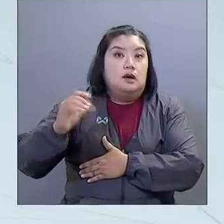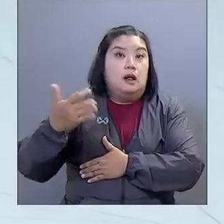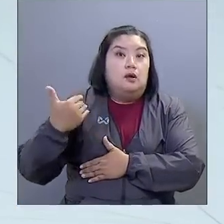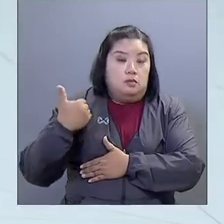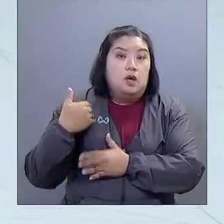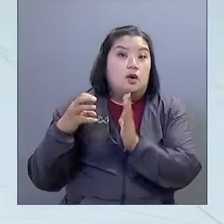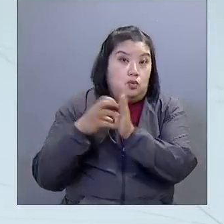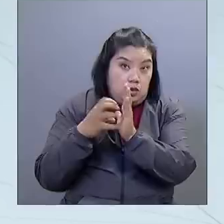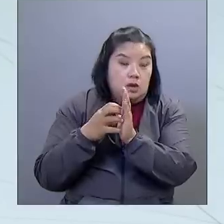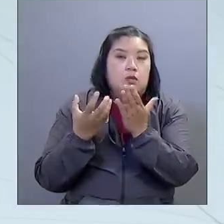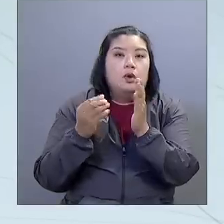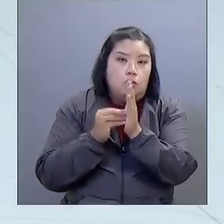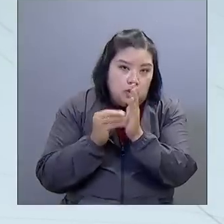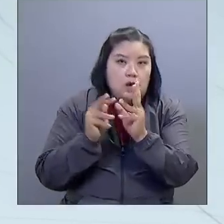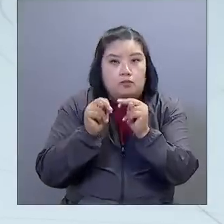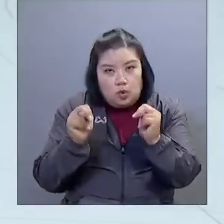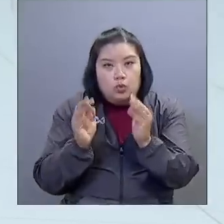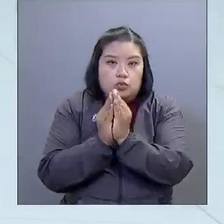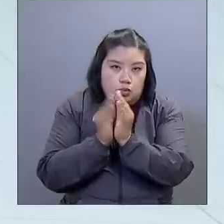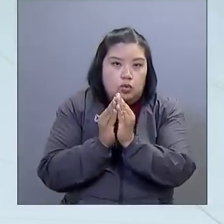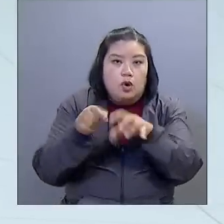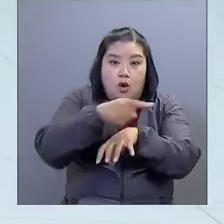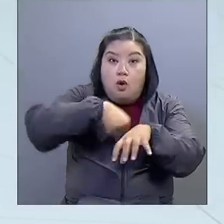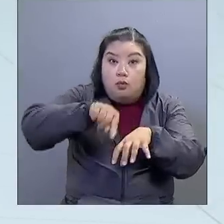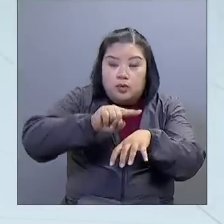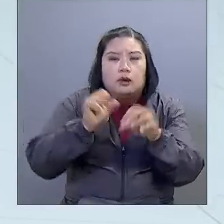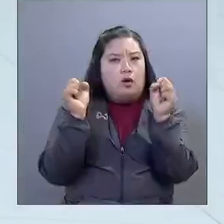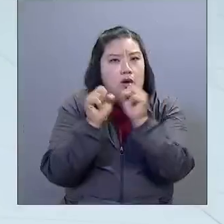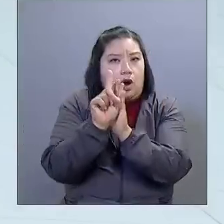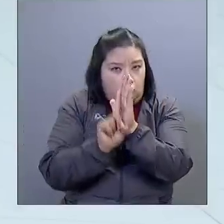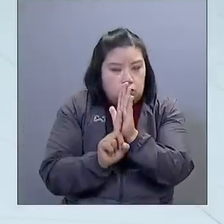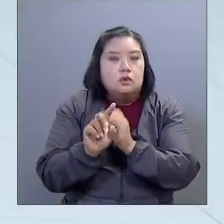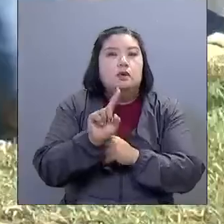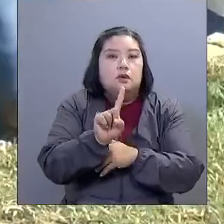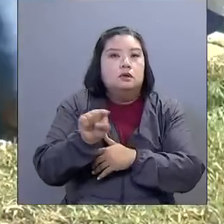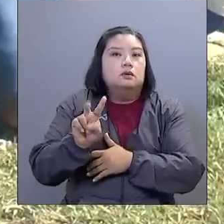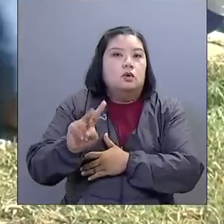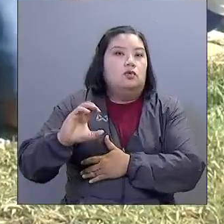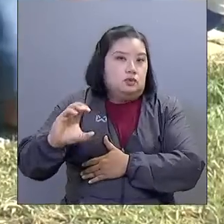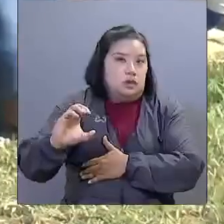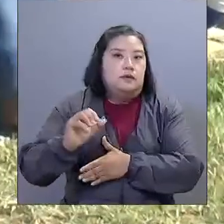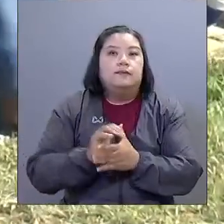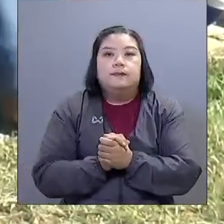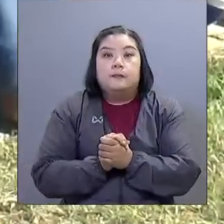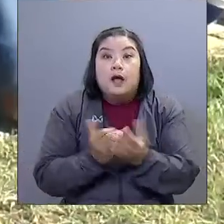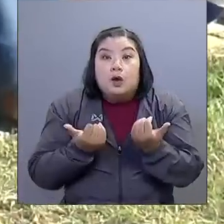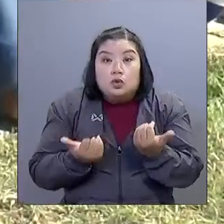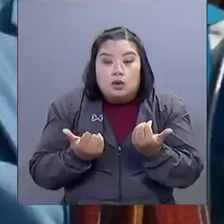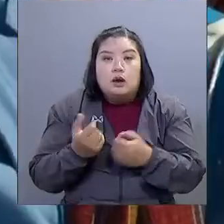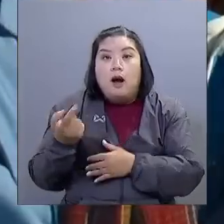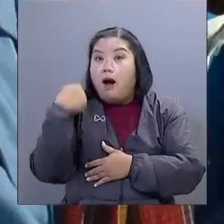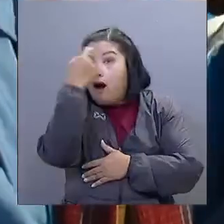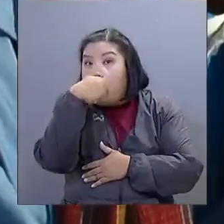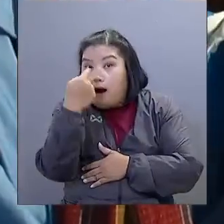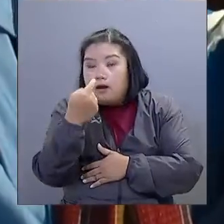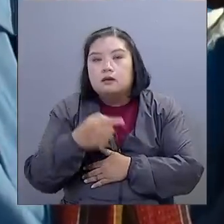คกลางกรุงเทพฯปริมณฑลภาคตะวันออกอุณหภูมินั้นจะลดลงมาได้อีก 1-2 องศาค่ะระยะนี้นะคะก็ขอให้ผู้ที่อยู่ในบริเว